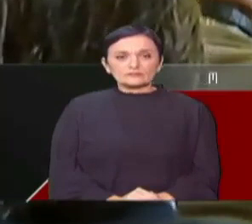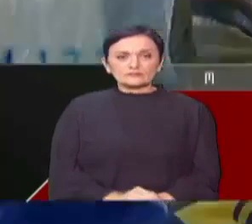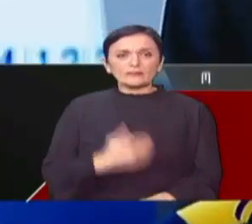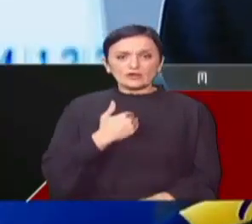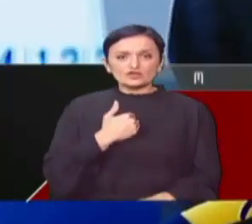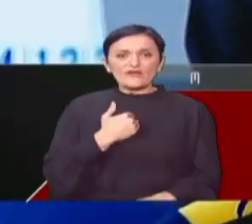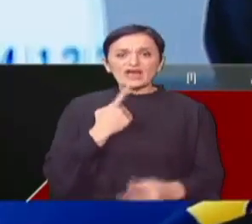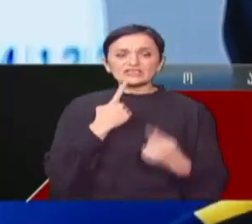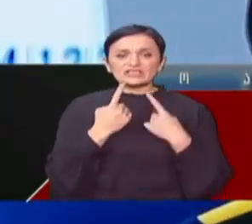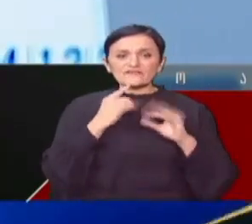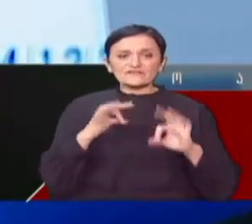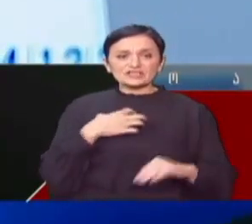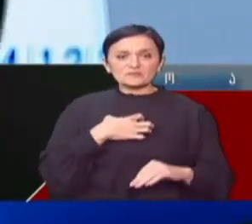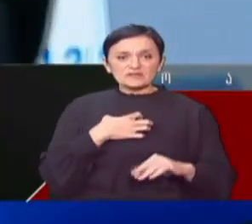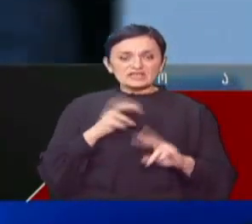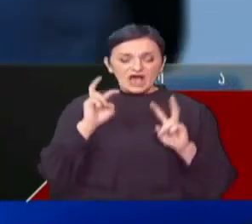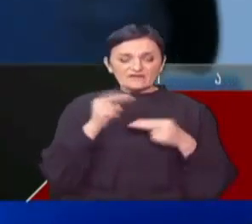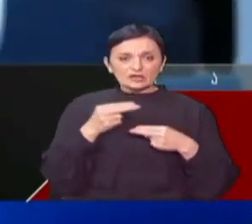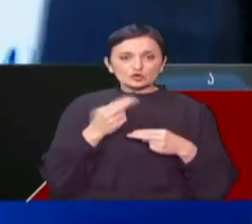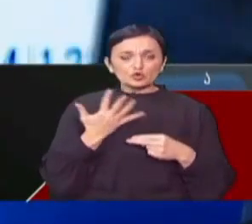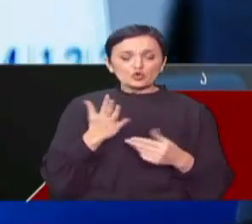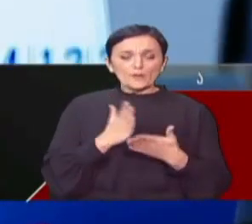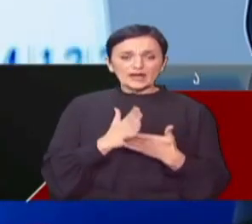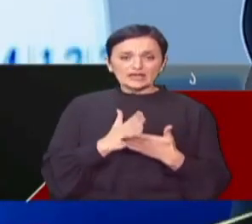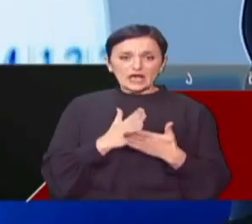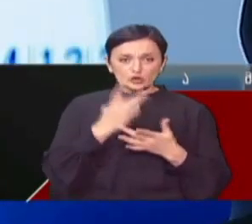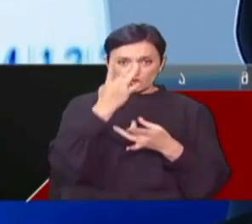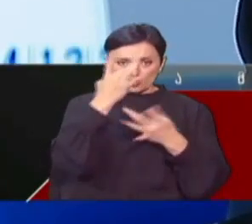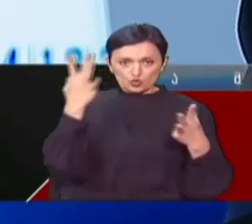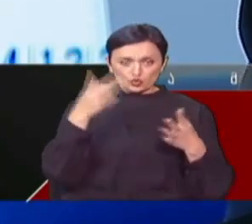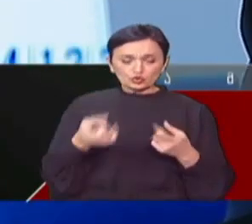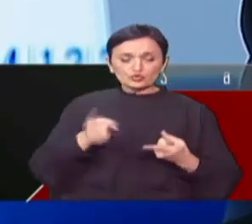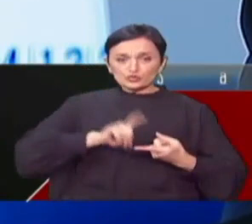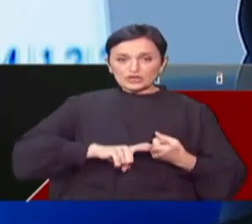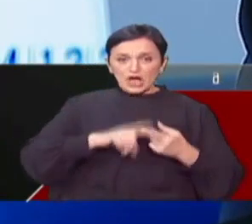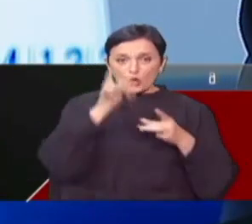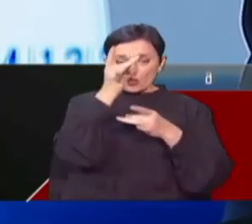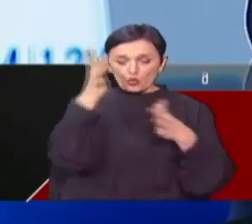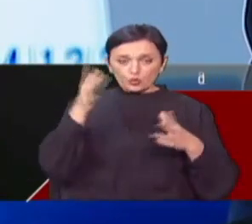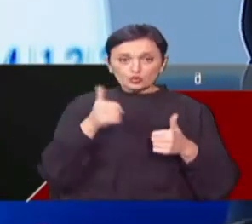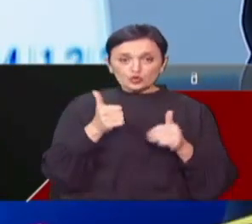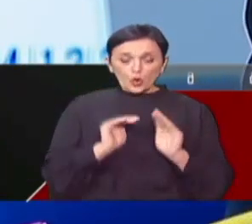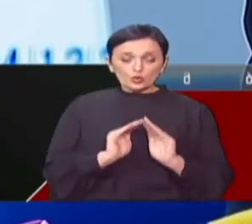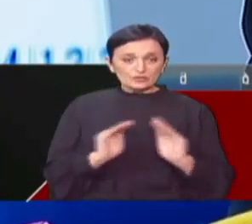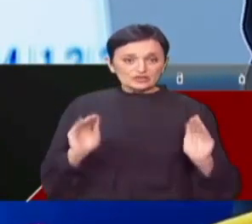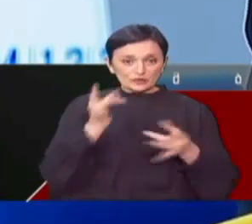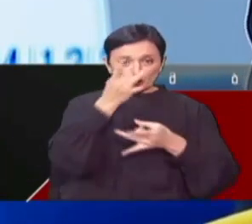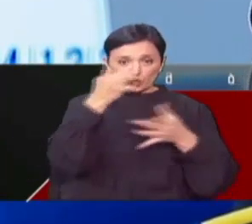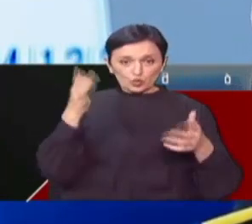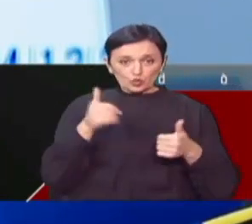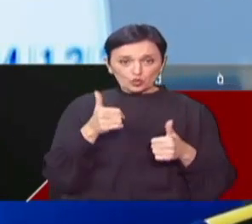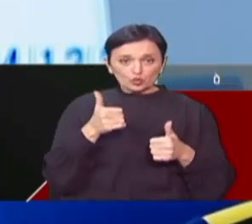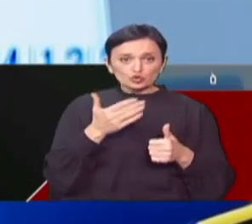Ჩვენ ვისაუბრებთ მთავარ თემებზე, რომელიც არის კულტურის შესახებ, კულტურა როგორც მშვიდობა, კულტურა როგორც